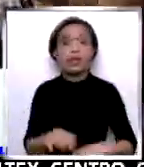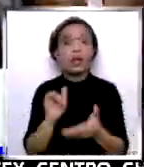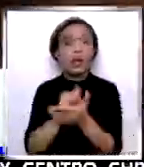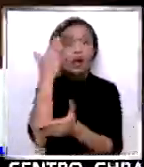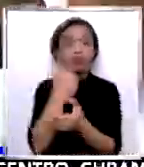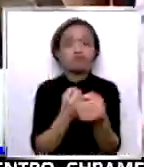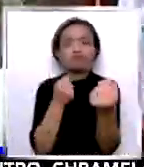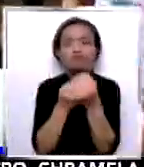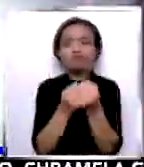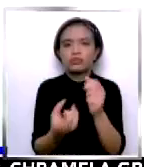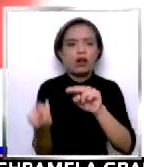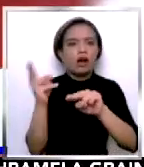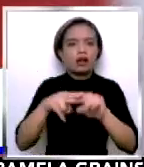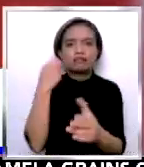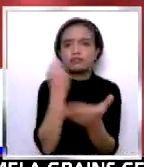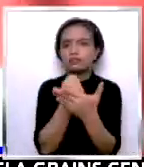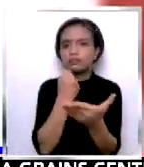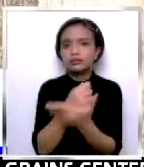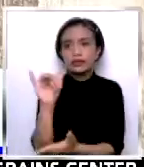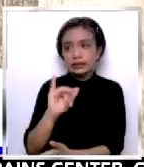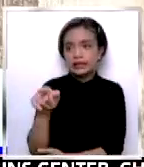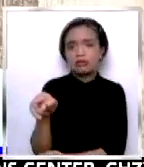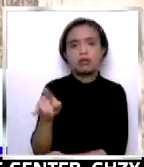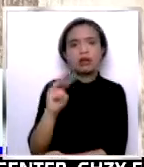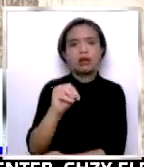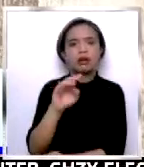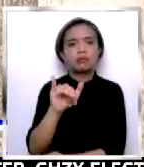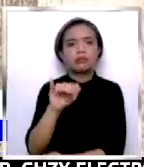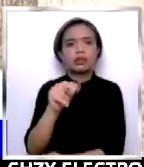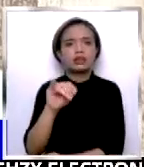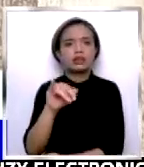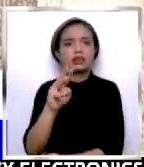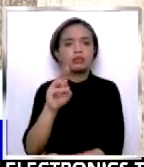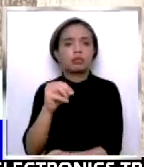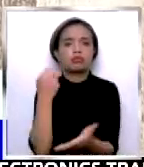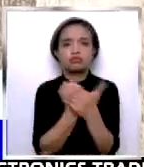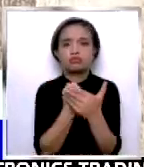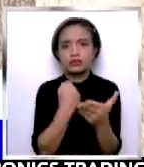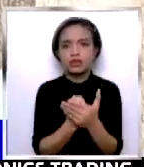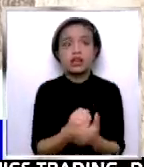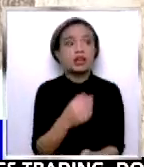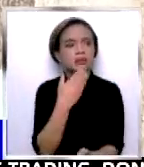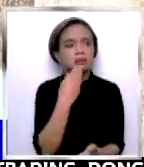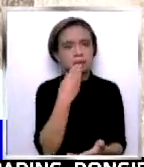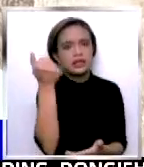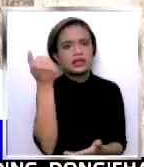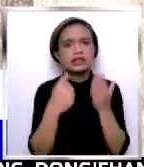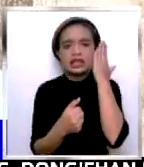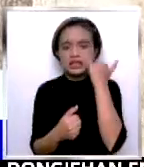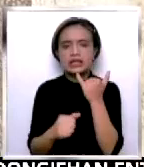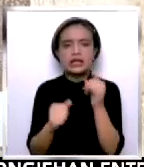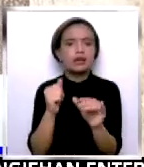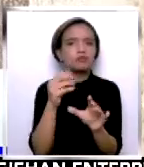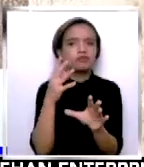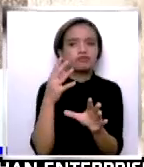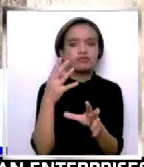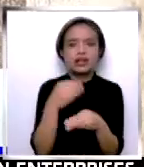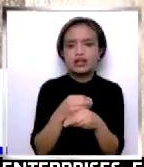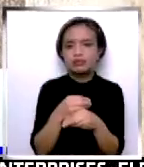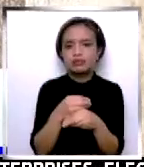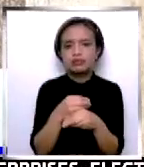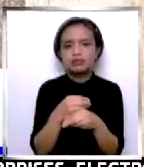dagdag sahod para sa mga tulad niyang minimum wage earner. Mas maganda ngayon, sir, para dagdag ano po, sa dagdag